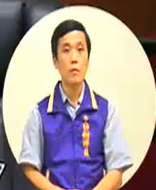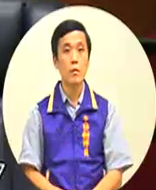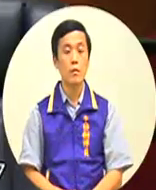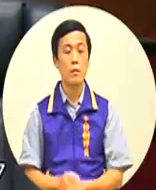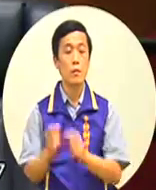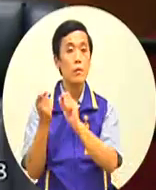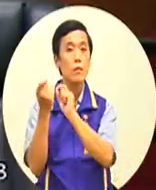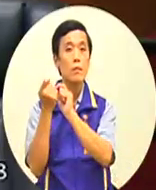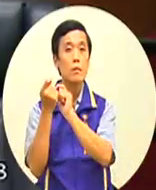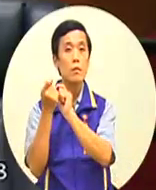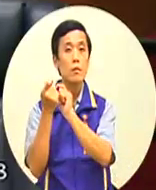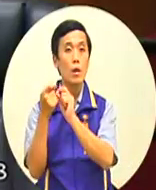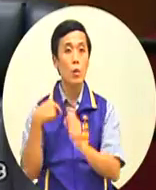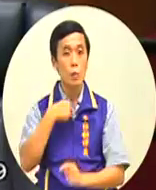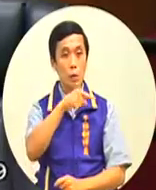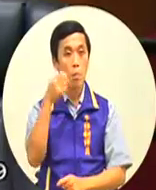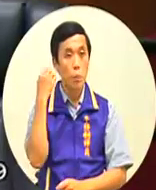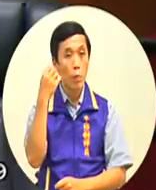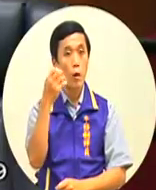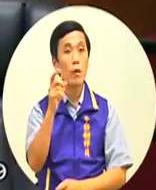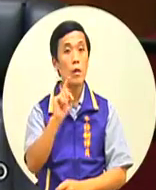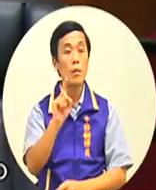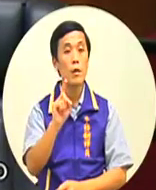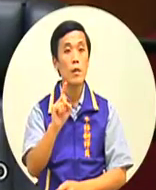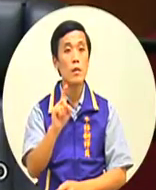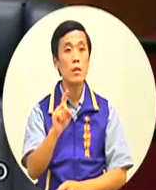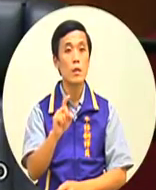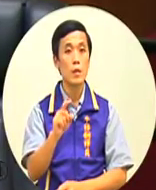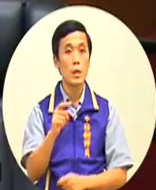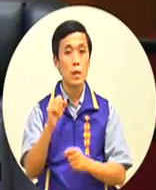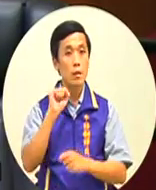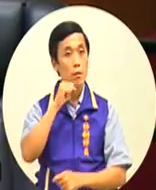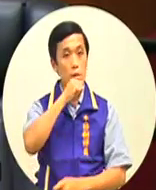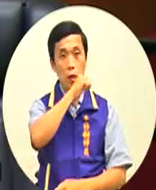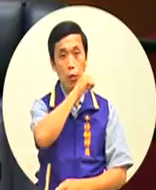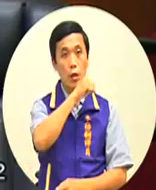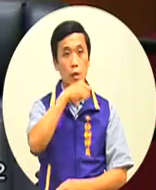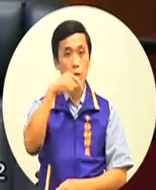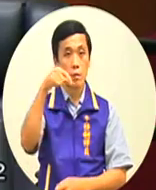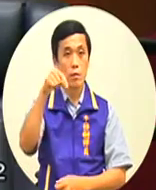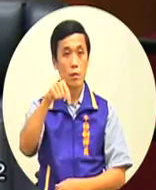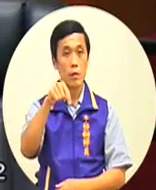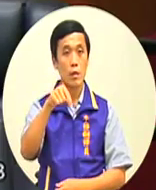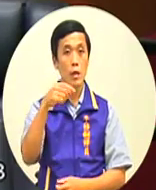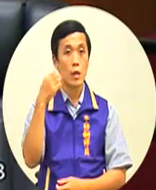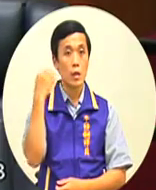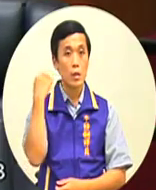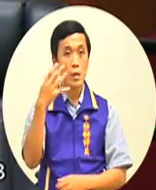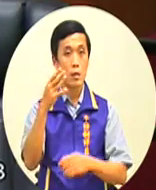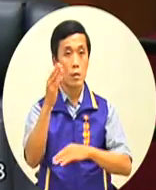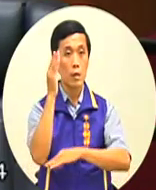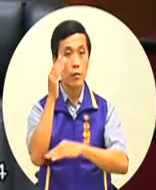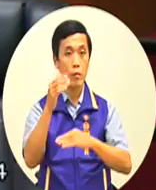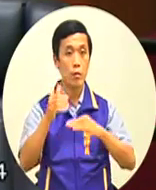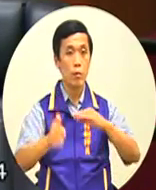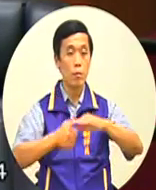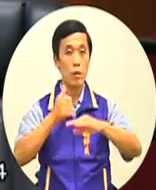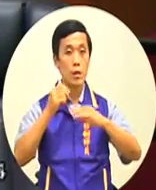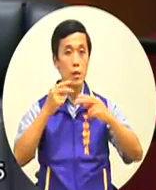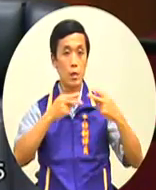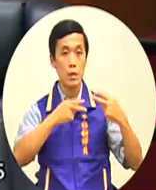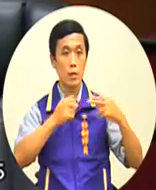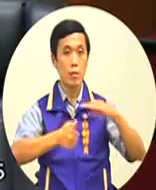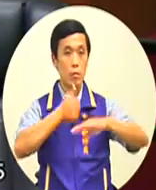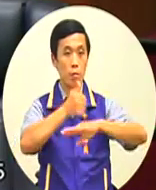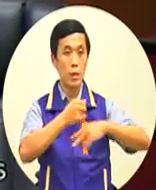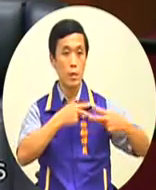最近我们最夯的应该在我们整个台湾了，就我们新政府蔡总统上任以后最夯